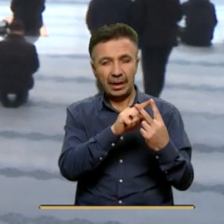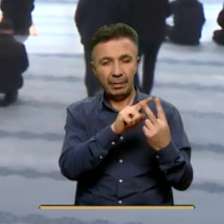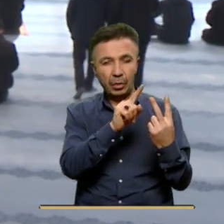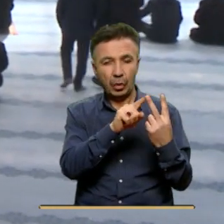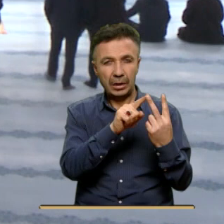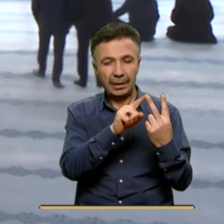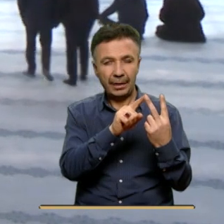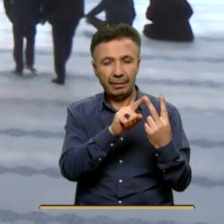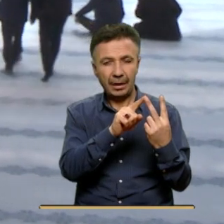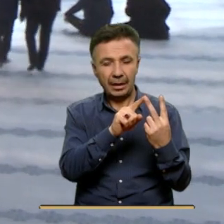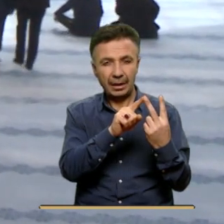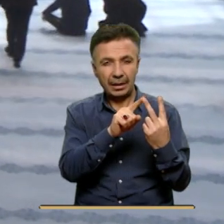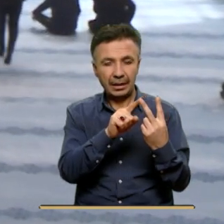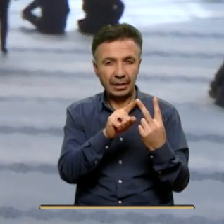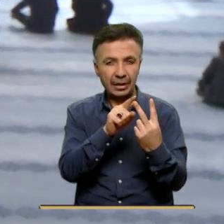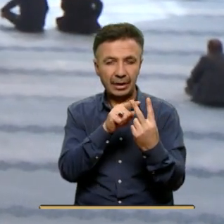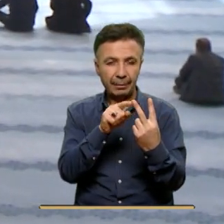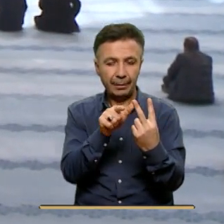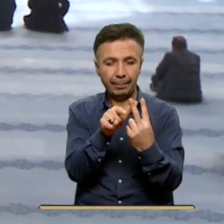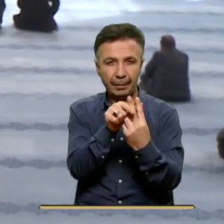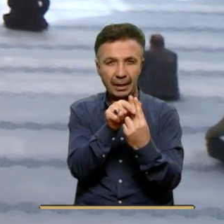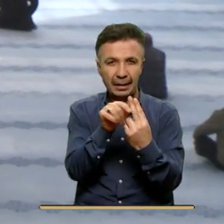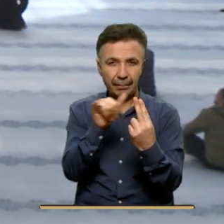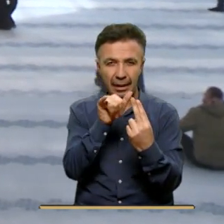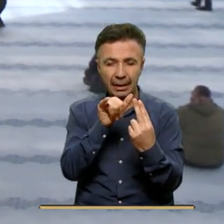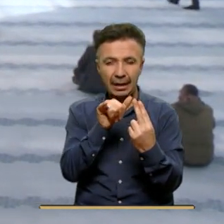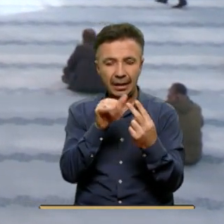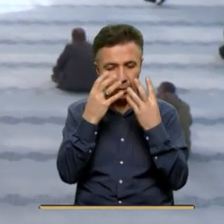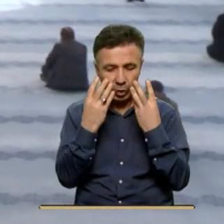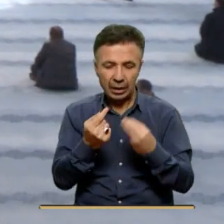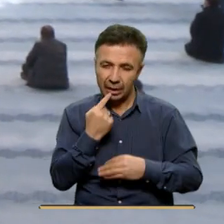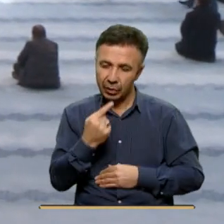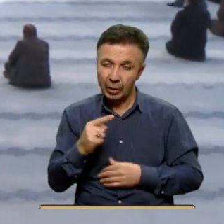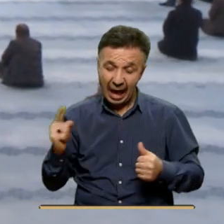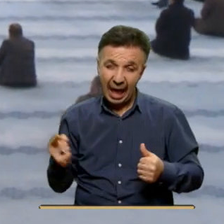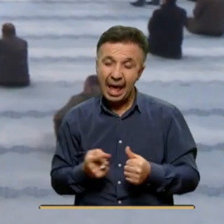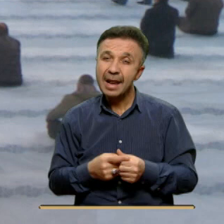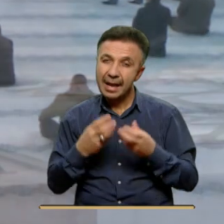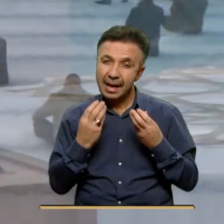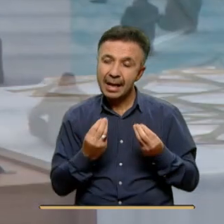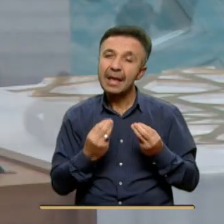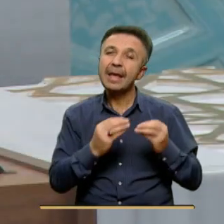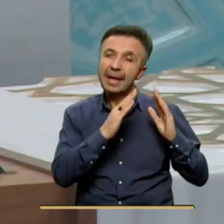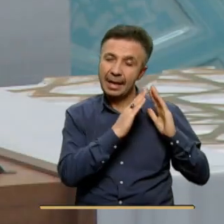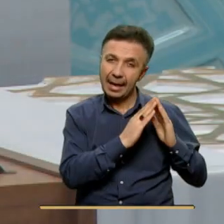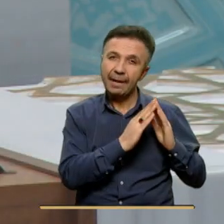kaldırarak işte böyle bir yakın olacağız buyuruyor. En hayırlı evin